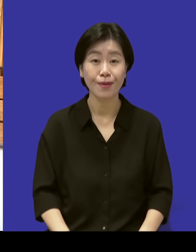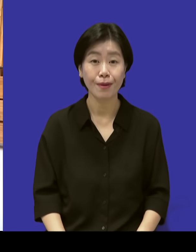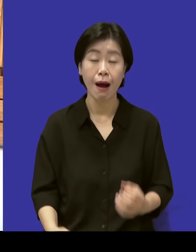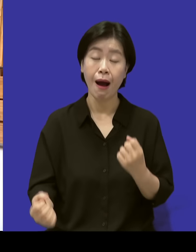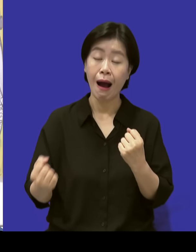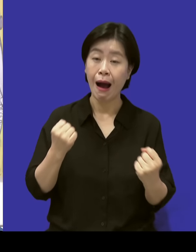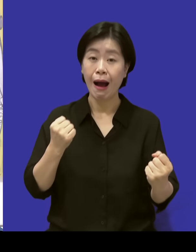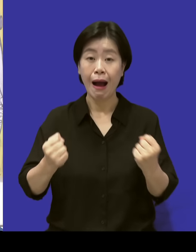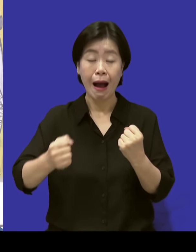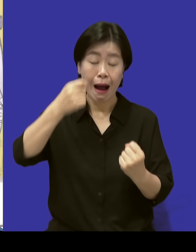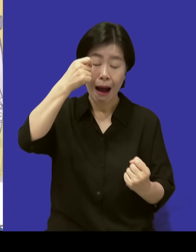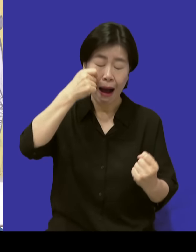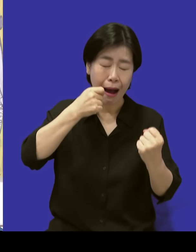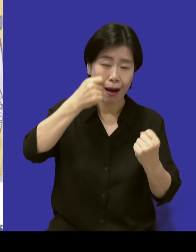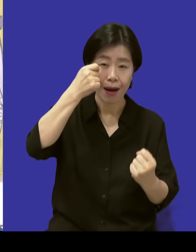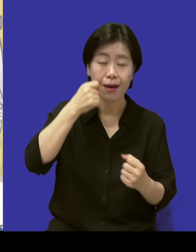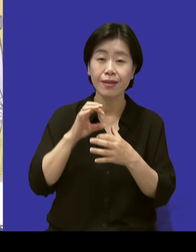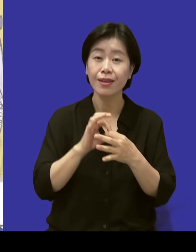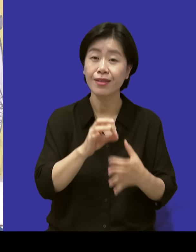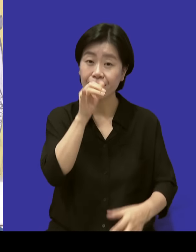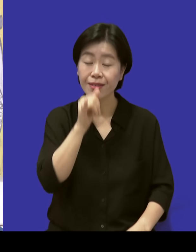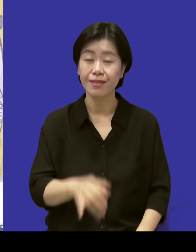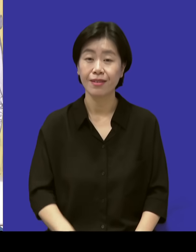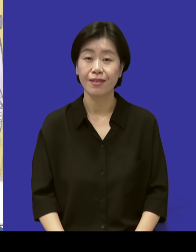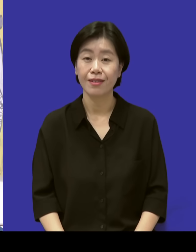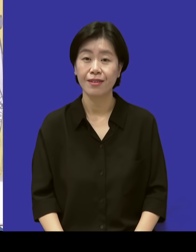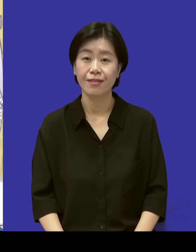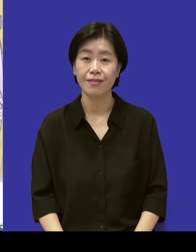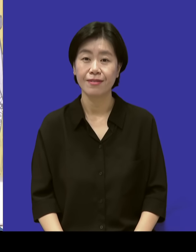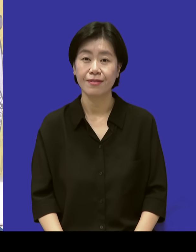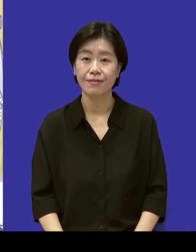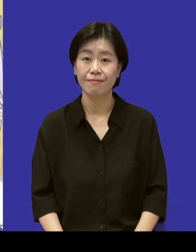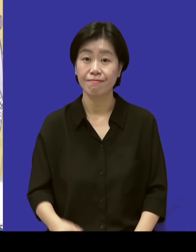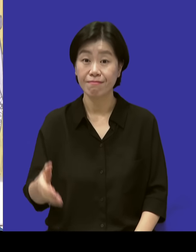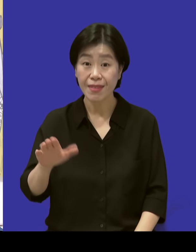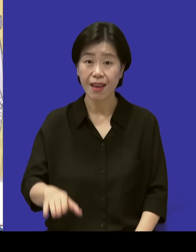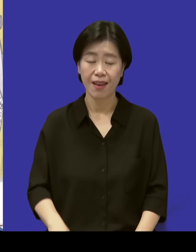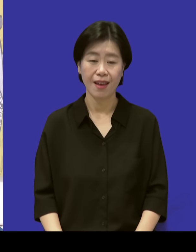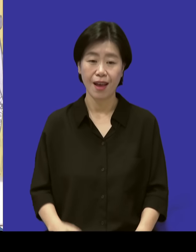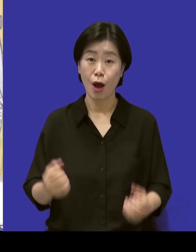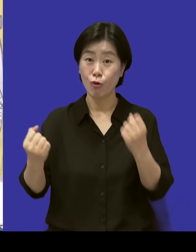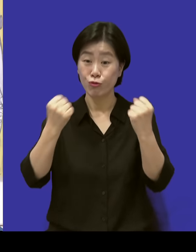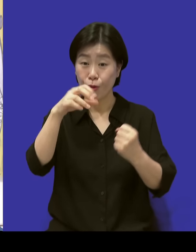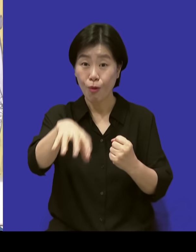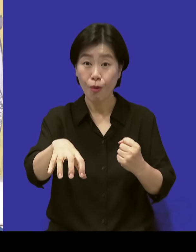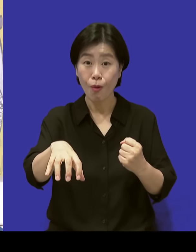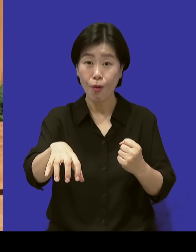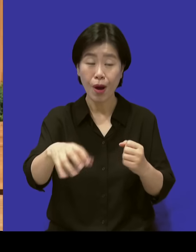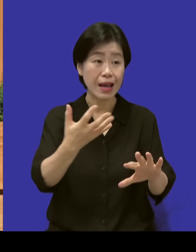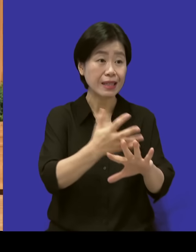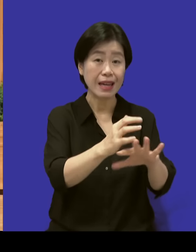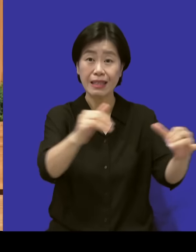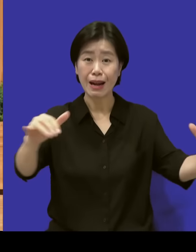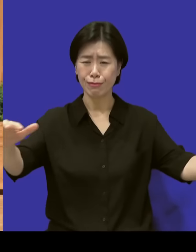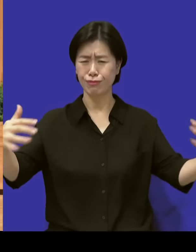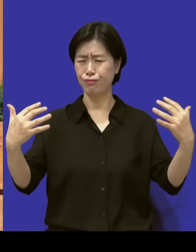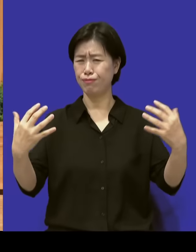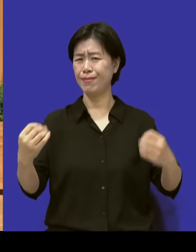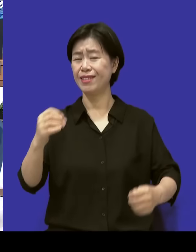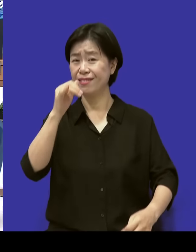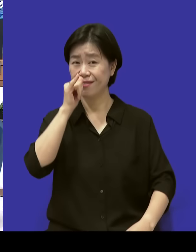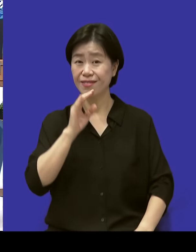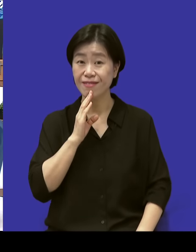이렇게 땀이랑 눈물이 막 범벅이 돼가지고. 어머나. 근데 사실 헬스장 가면 사람들이 막 쳐다보거든요. 예. 그냥 또 쳐다보는데 일단 튀잖아요.